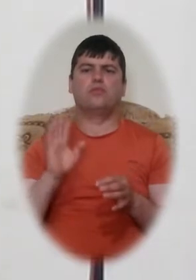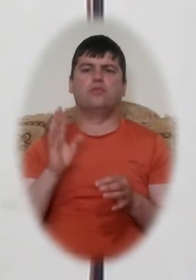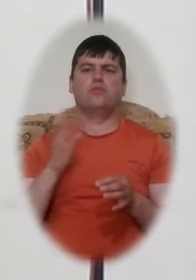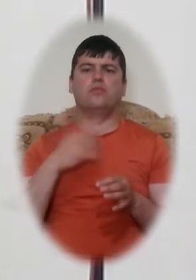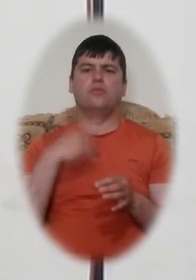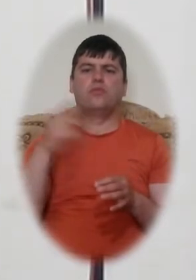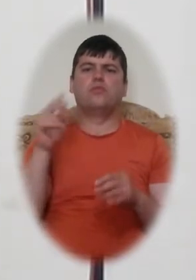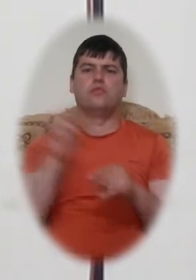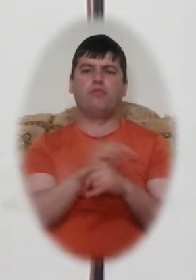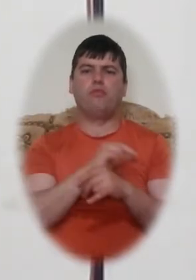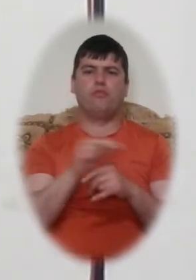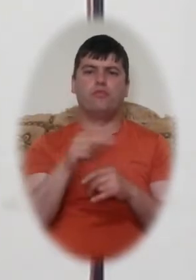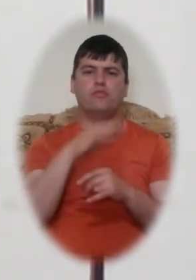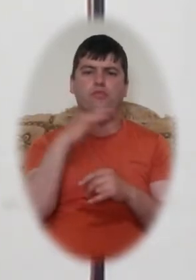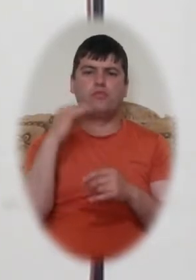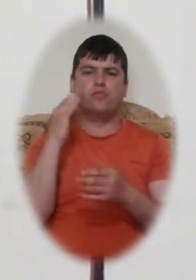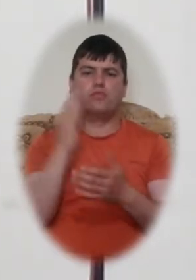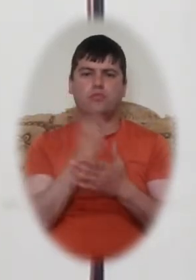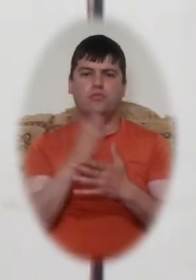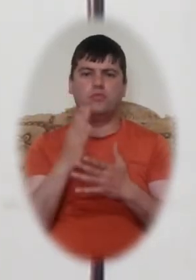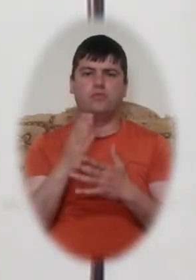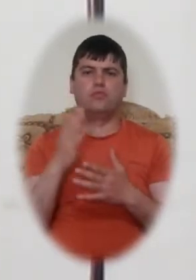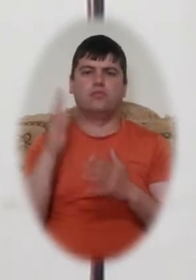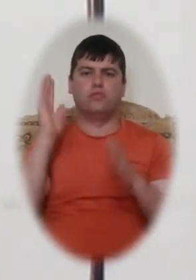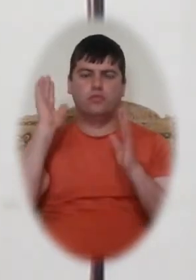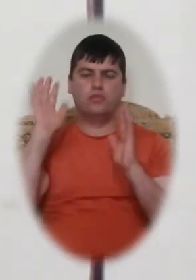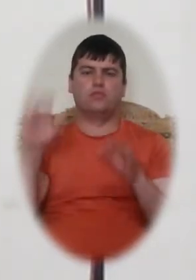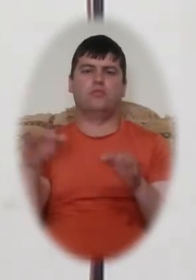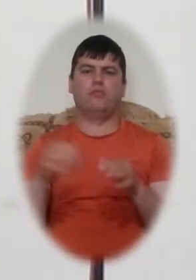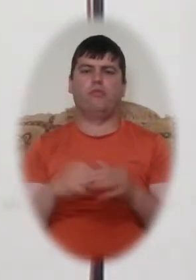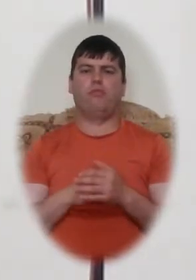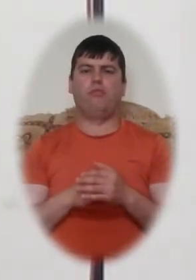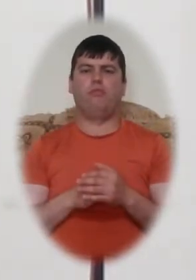կերեցն որտեր բժրկուցան պարքերներ ոնեցոներ կան ու թողլի